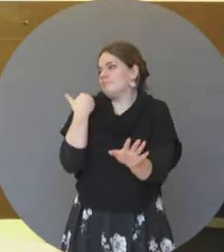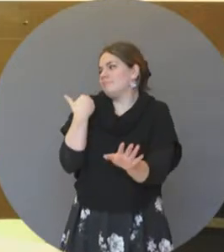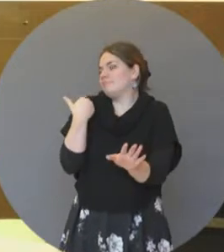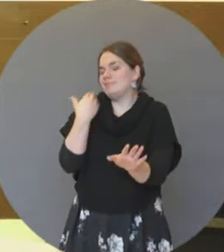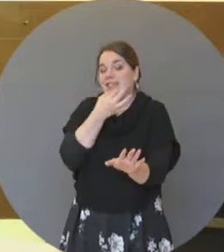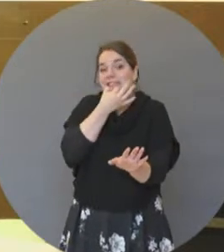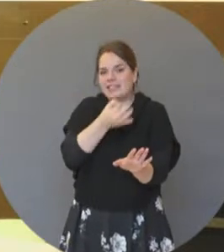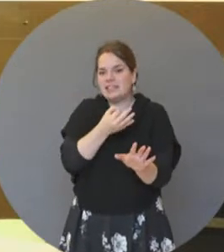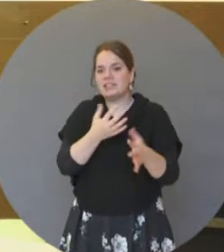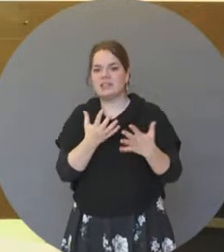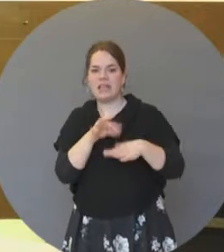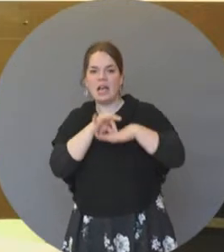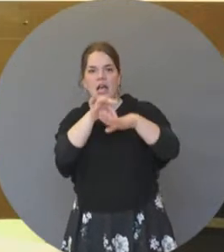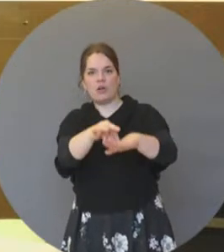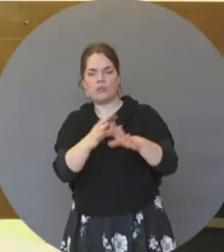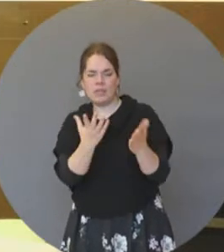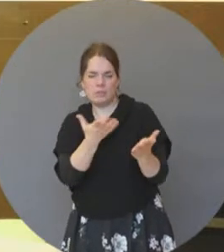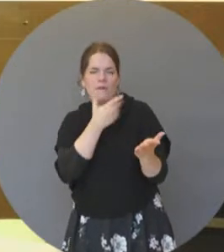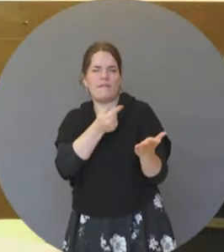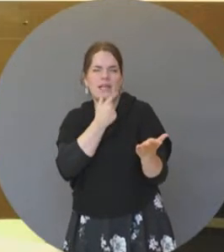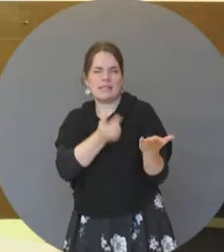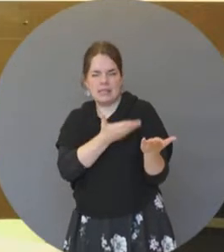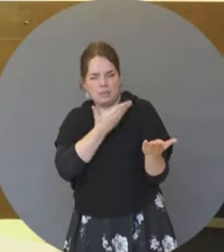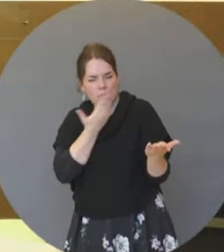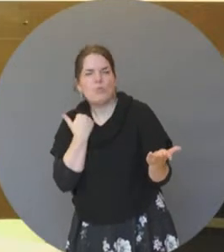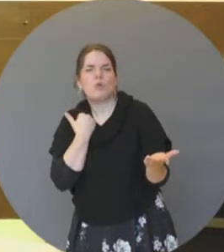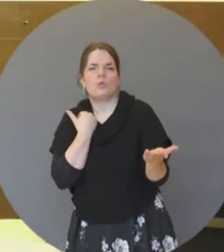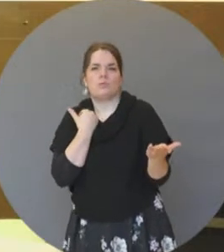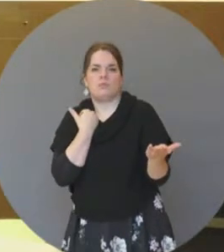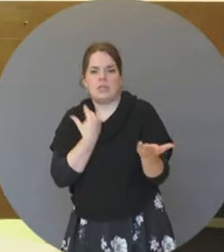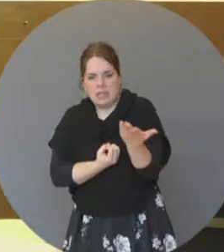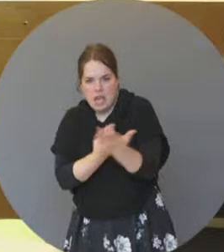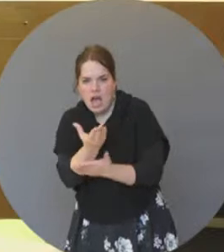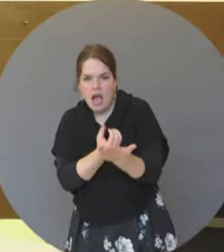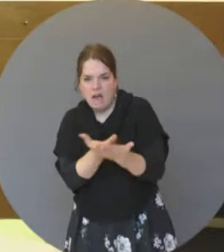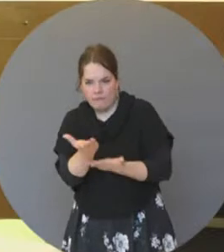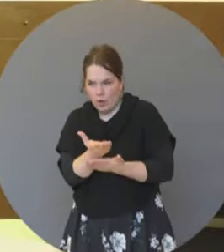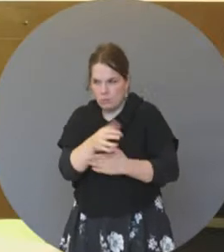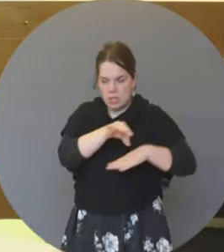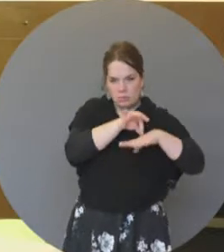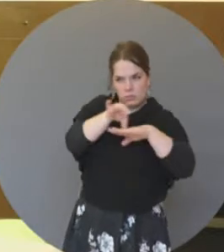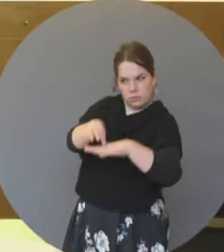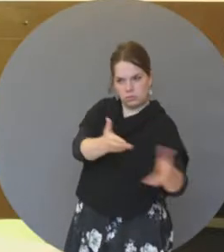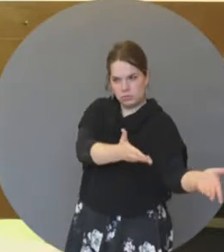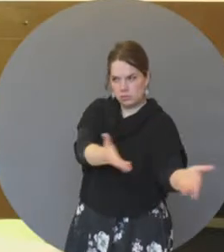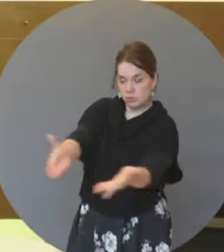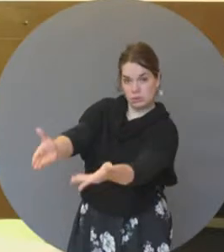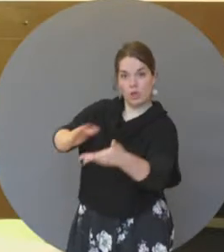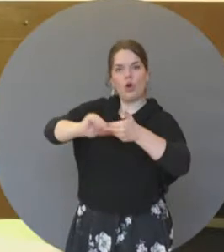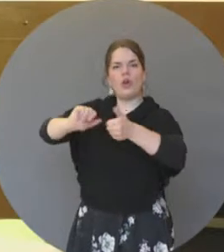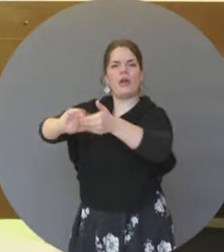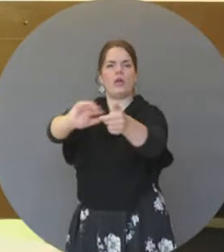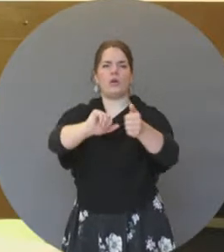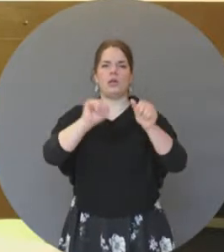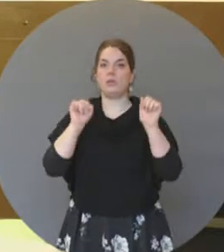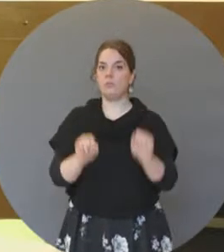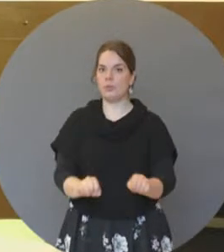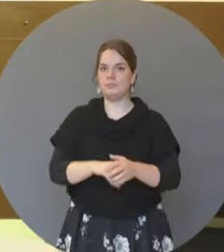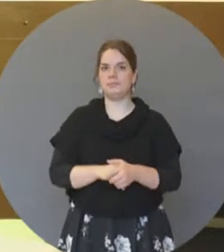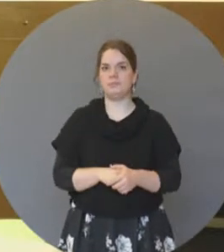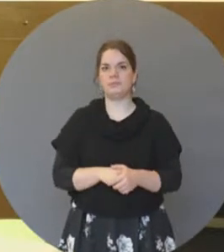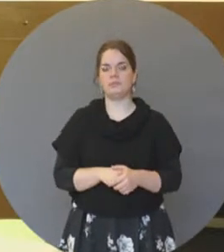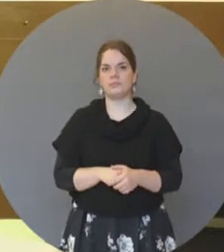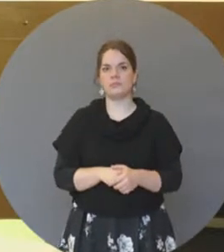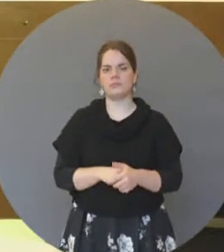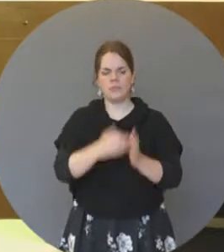l'accompagnement des publics âgés informés et orienter les personnes par ailleurs il est notifié